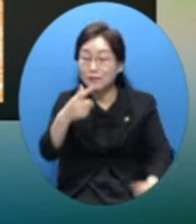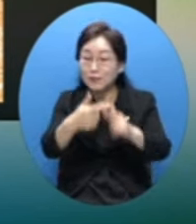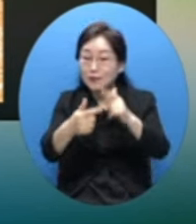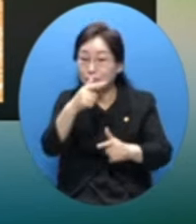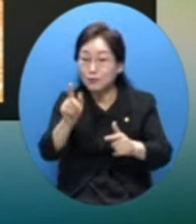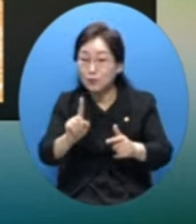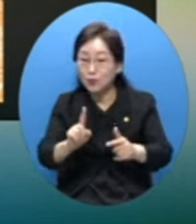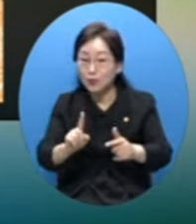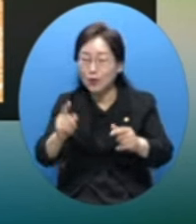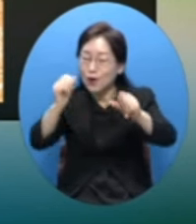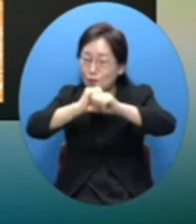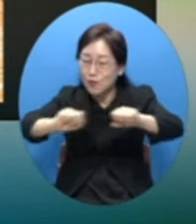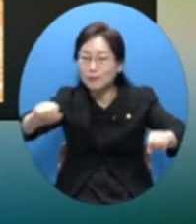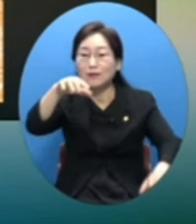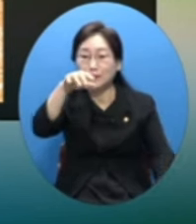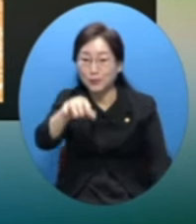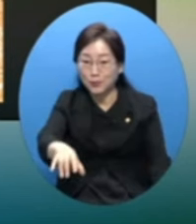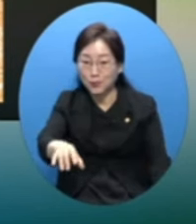광야에 나는